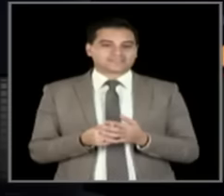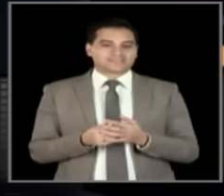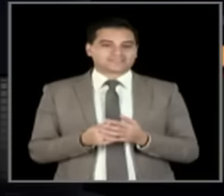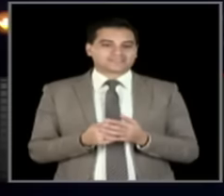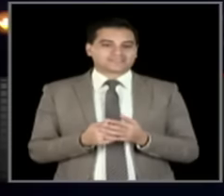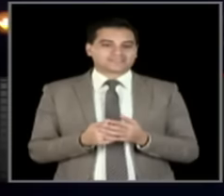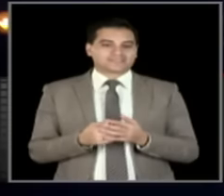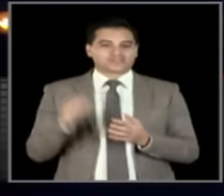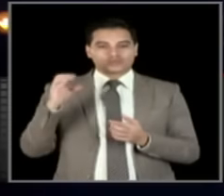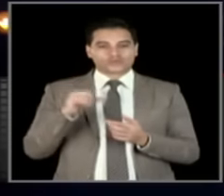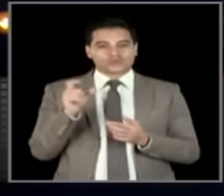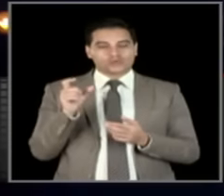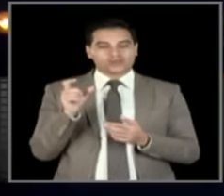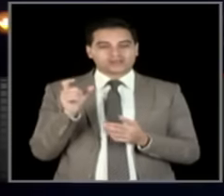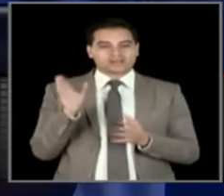هي غلط. تمام، إجابة خاطئة.